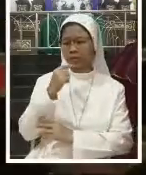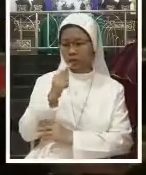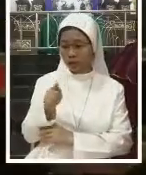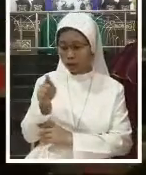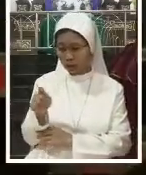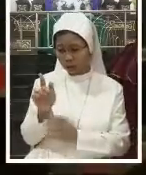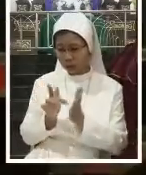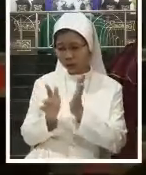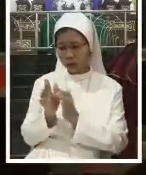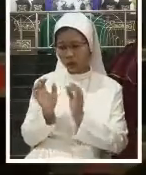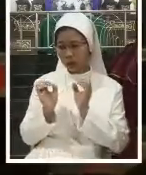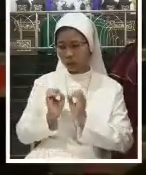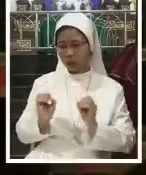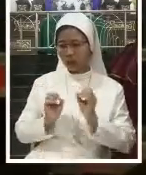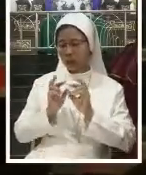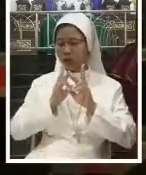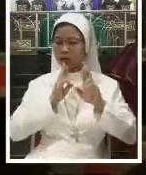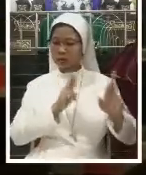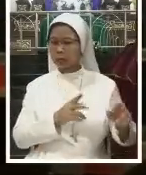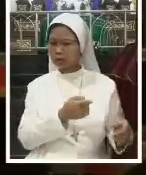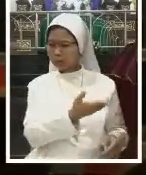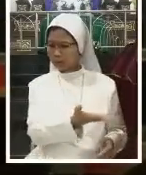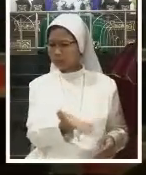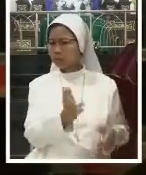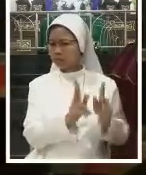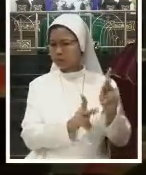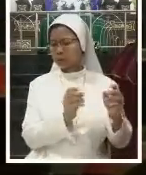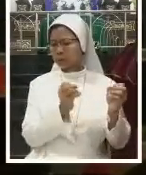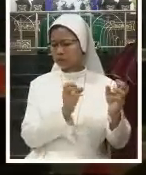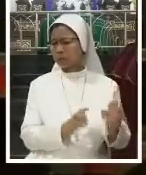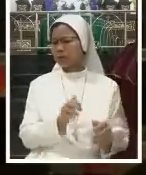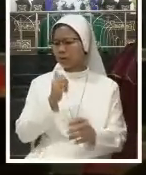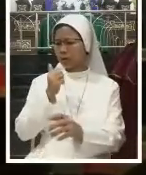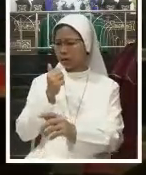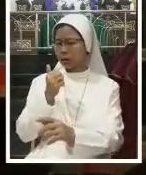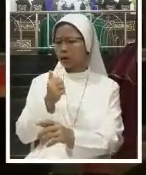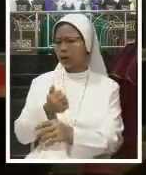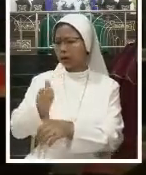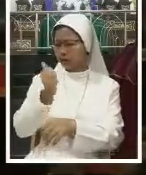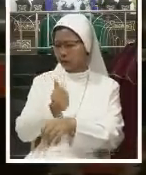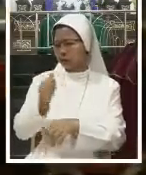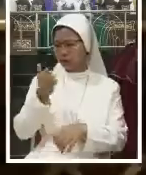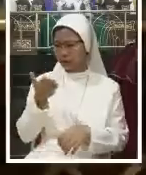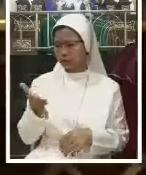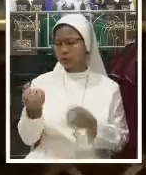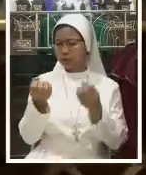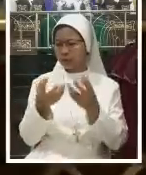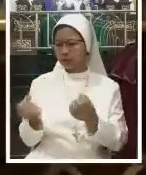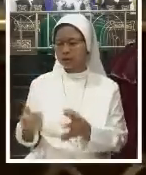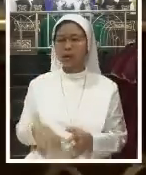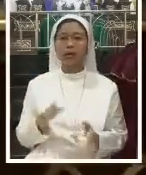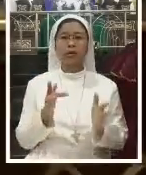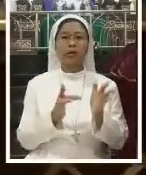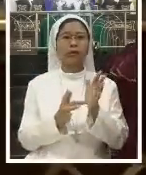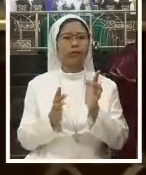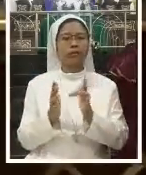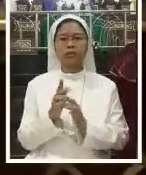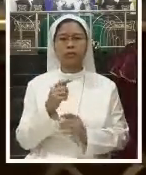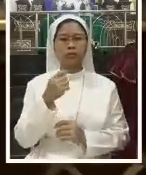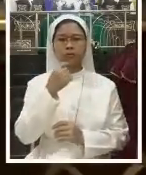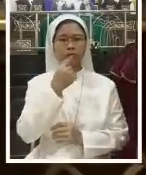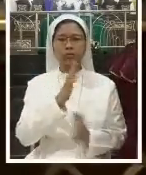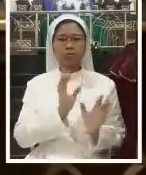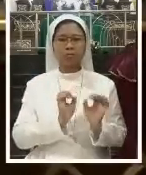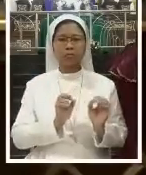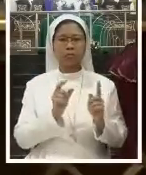dadangog. Kung guraan mong kadakol, ani sinasaksi ninda laban sa imo? Dahil siya nagsimbag sa iya, ni dapit sa